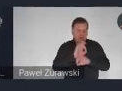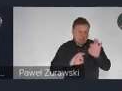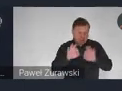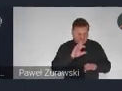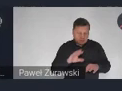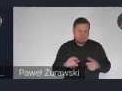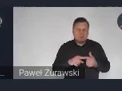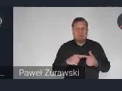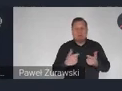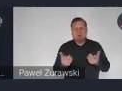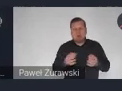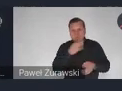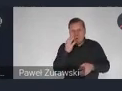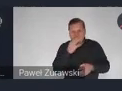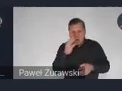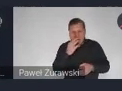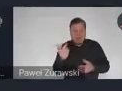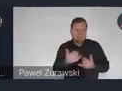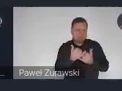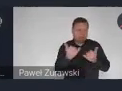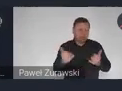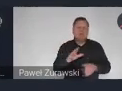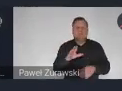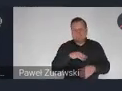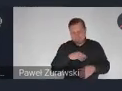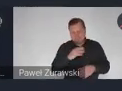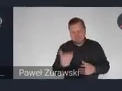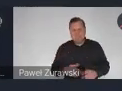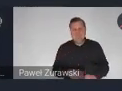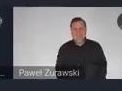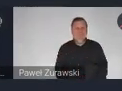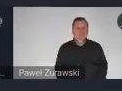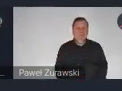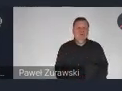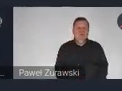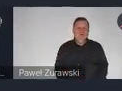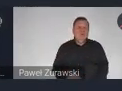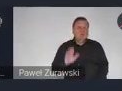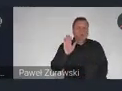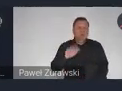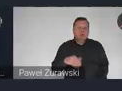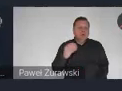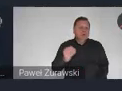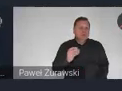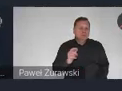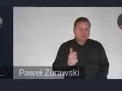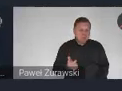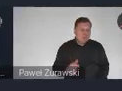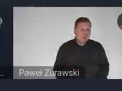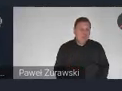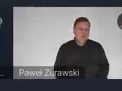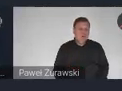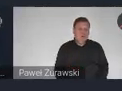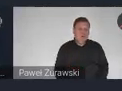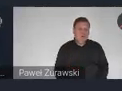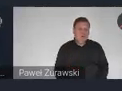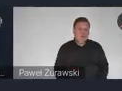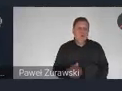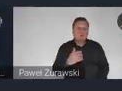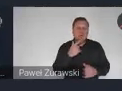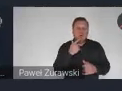jak i modernizację można również zwrócić uwagę na wszelkie